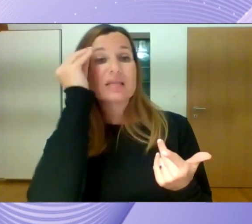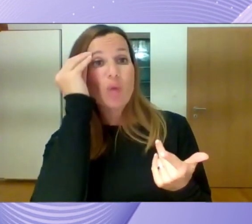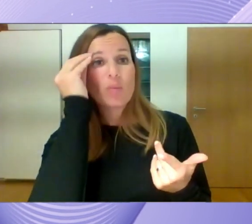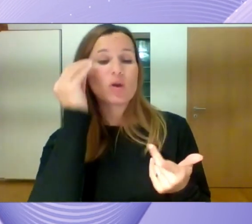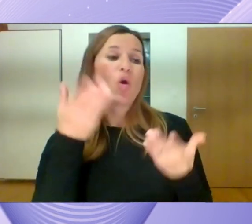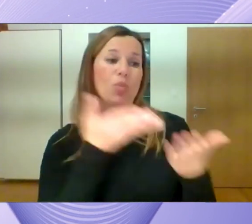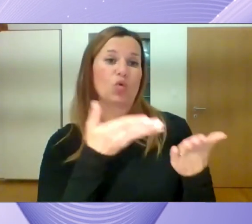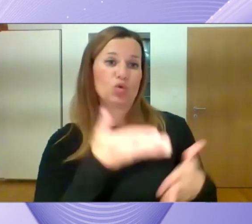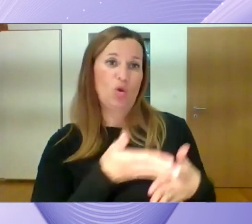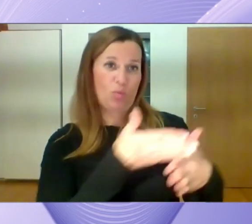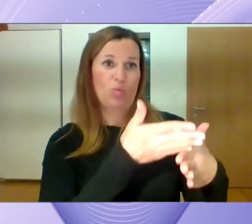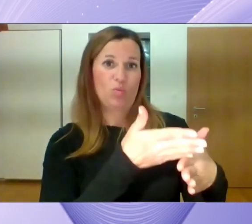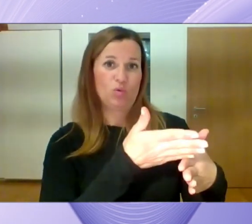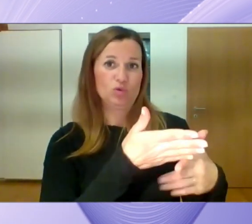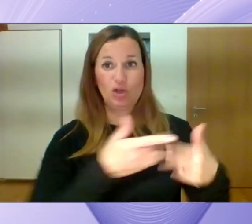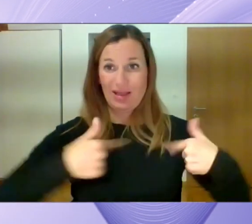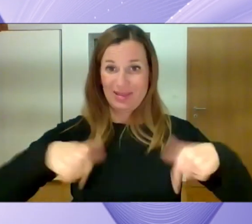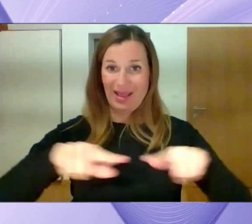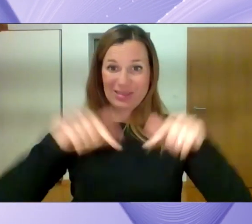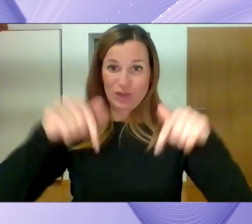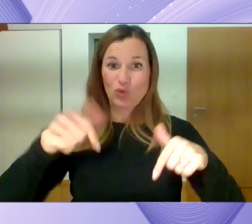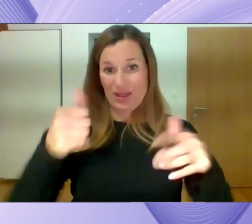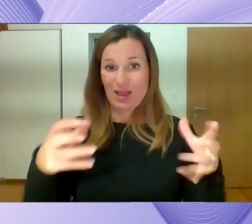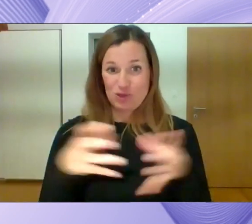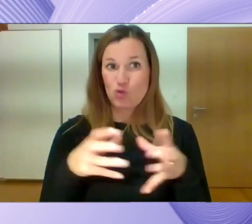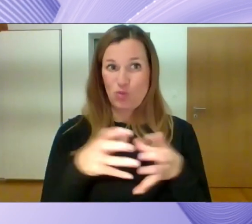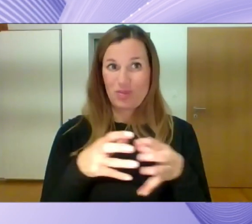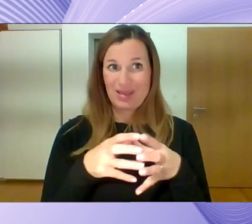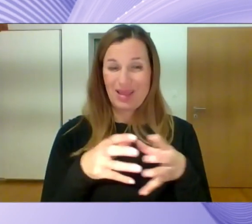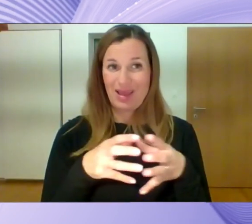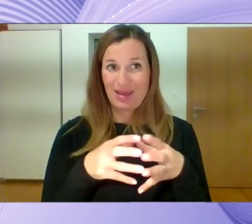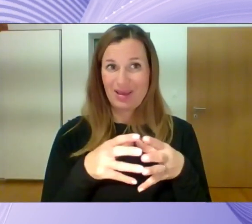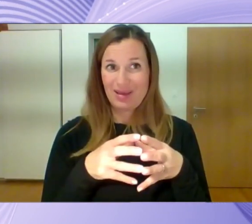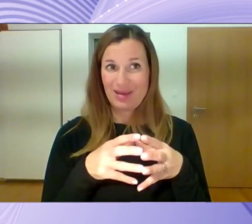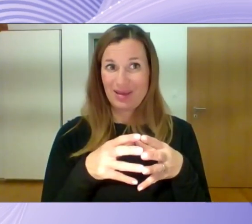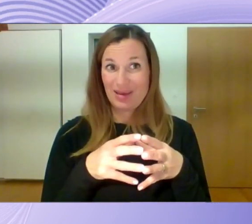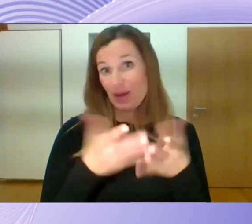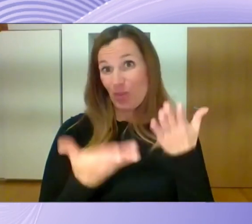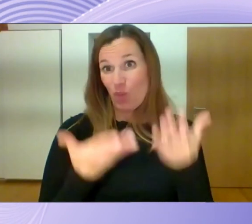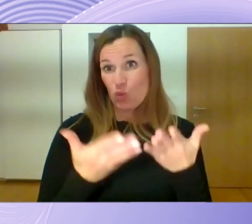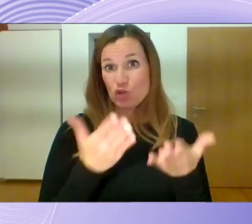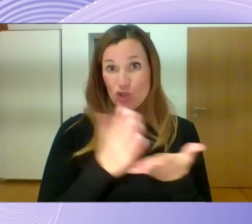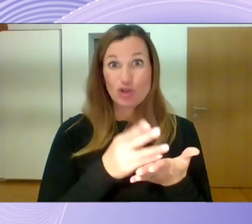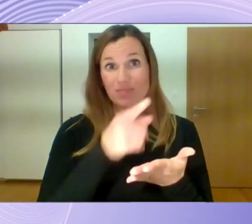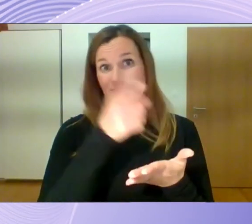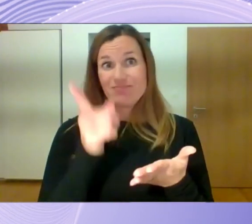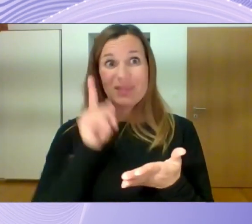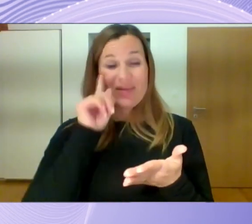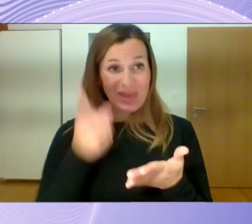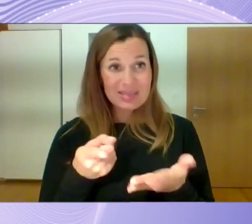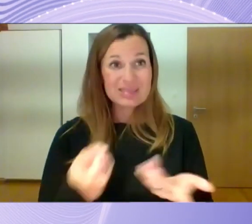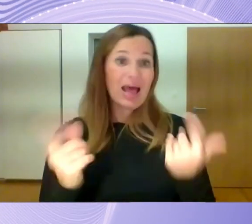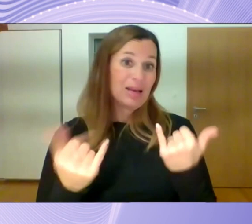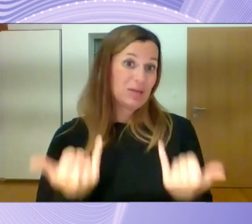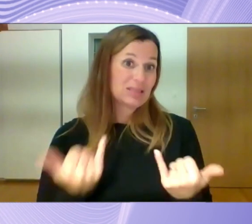pomoč. Zdaj nas je tukaj ena skupina, ki mogoče imate že to v mislih od prej, ali boste pa zdaj